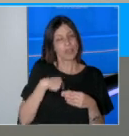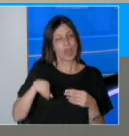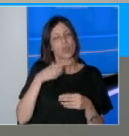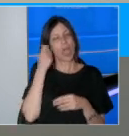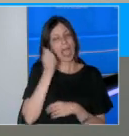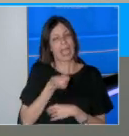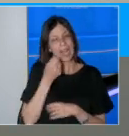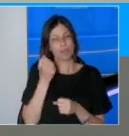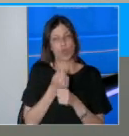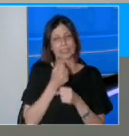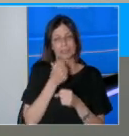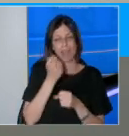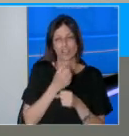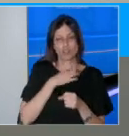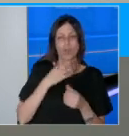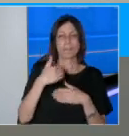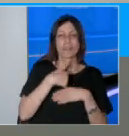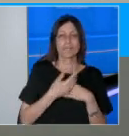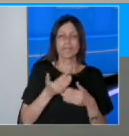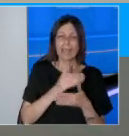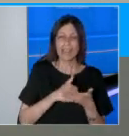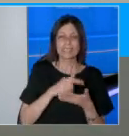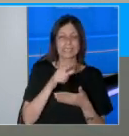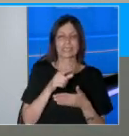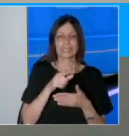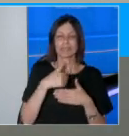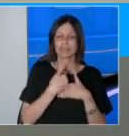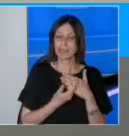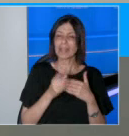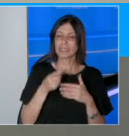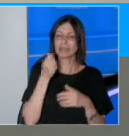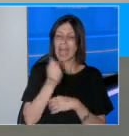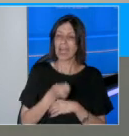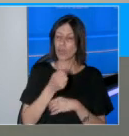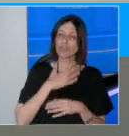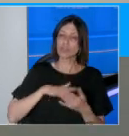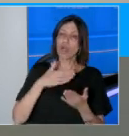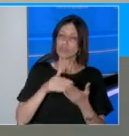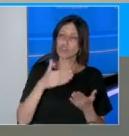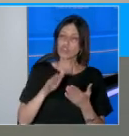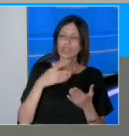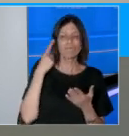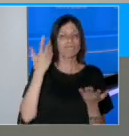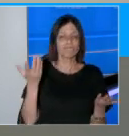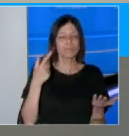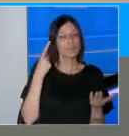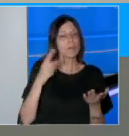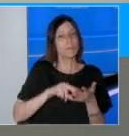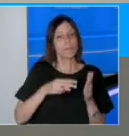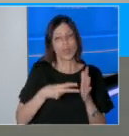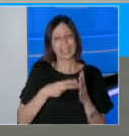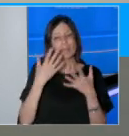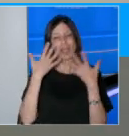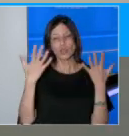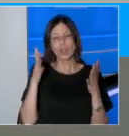חקלאים, אנחנו עושים את העבודה שלנו, אנחנו מתפרנסים מחקלאות, רוצים להמשיך להתפרנס מחקלאות, ואני לא יודע, אני חושב שלפוליטיקאים הגדולים גם אין